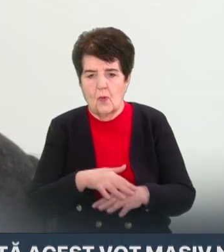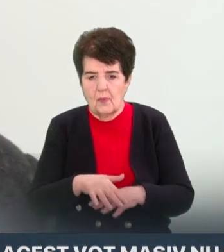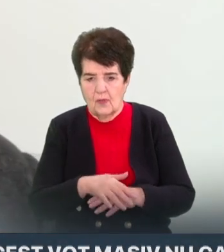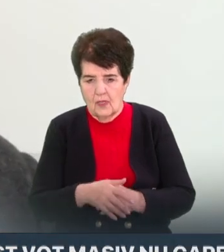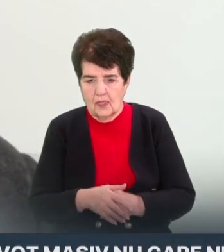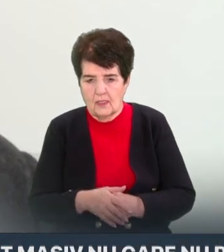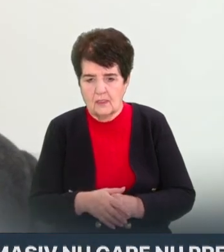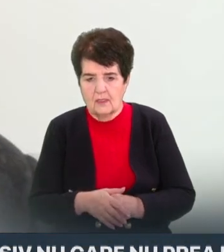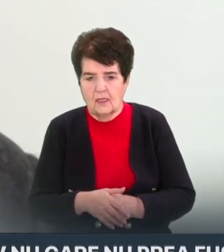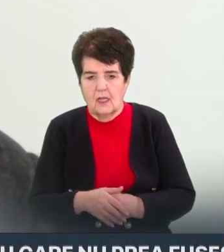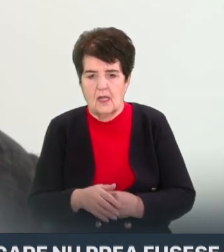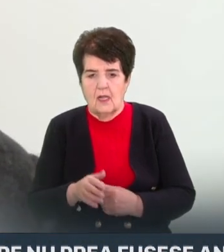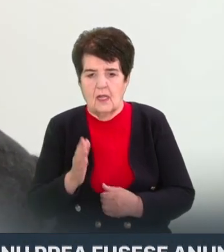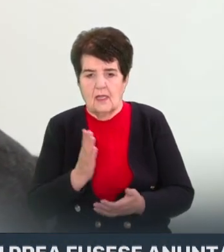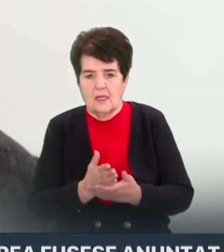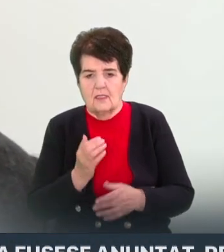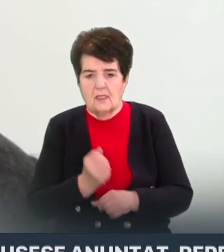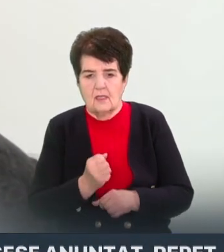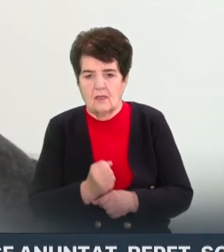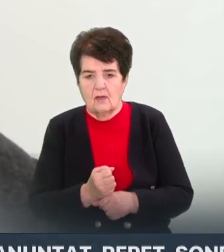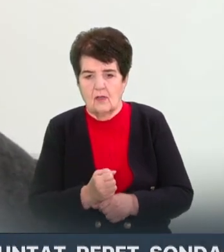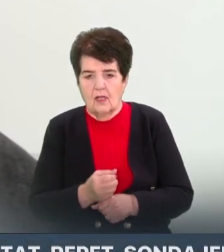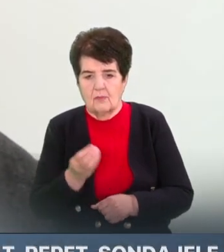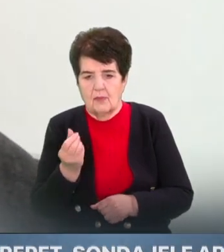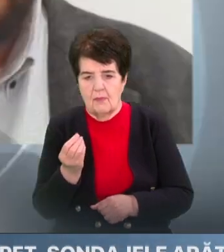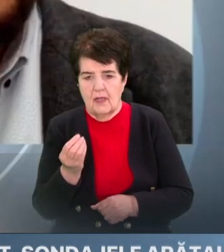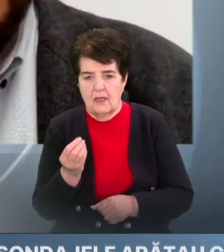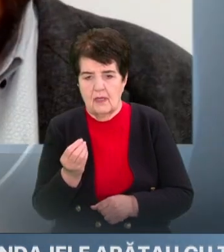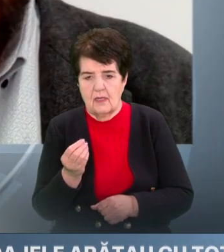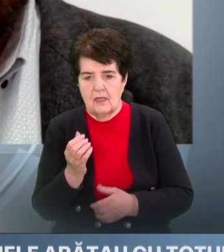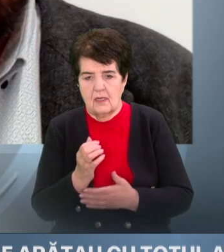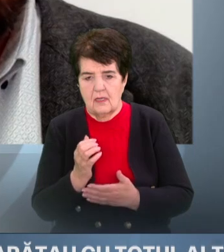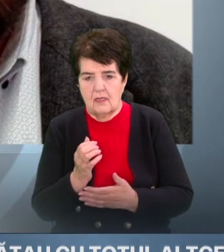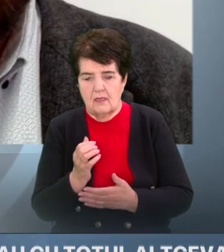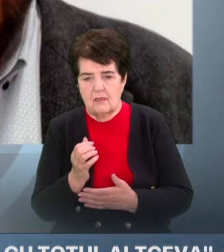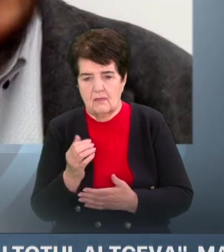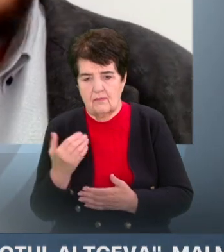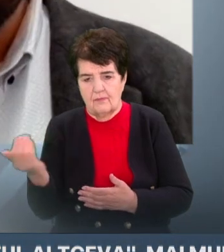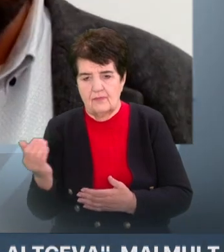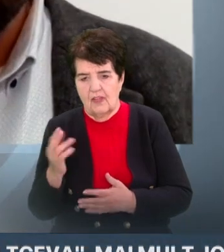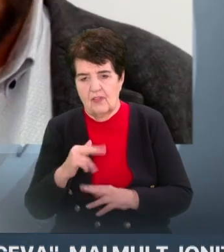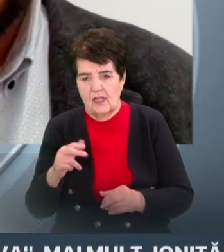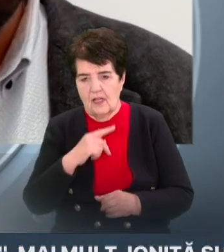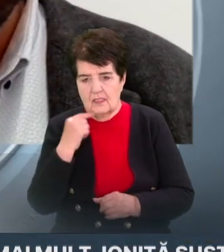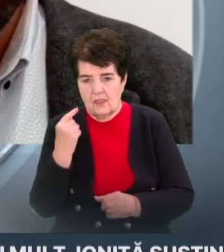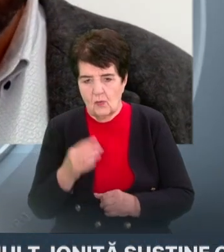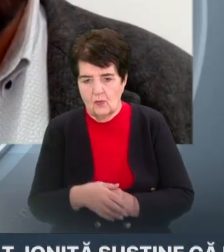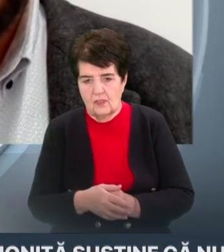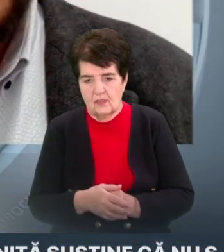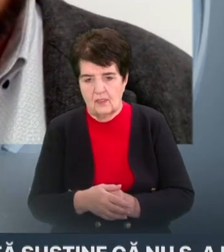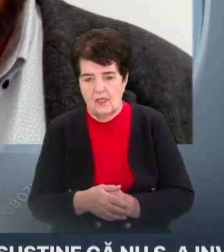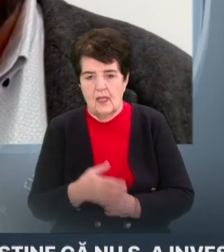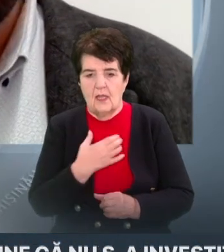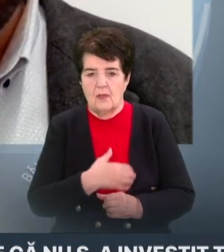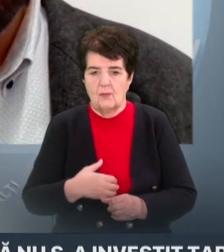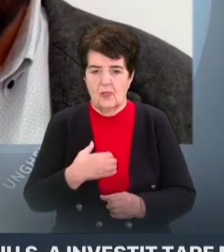de centură din jurul Comratului este făcut pe banii Turciei sau pe banii Federației Ruse. Nimeni nu neagă rolul important